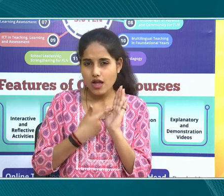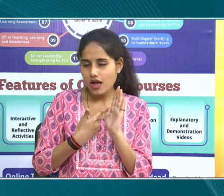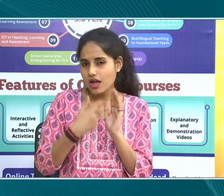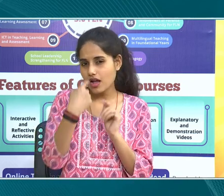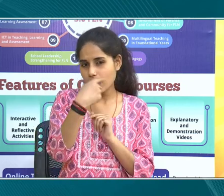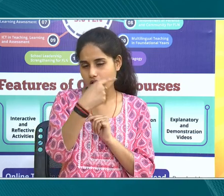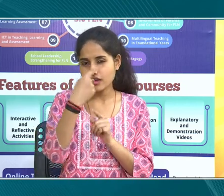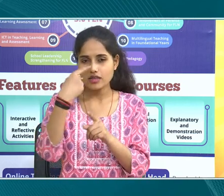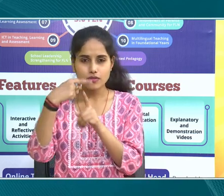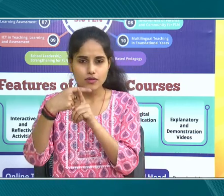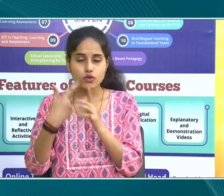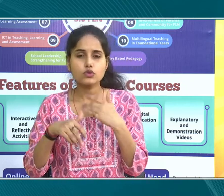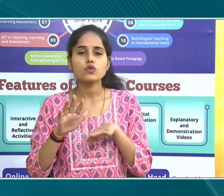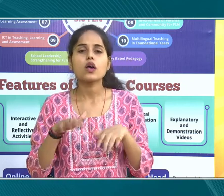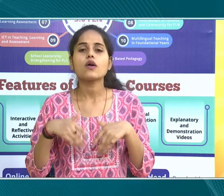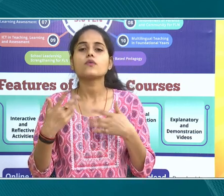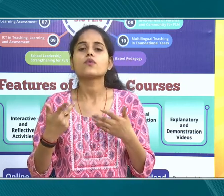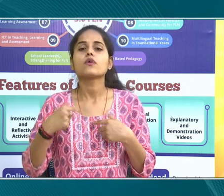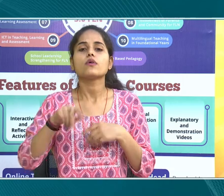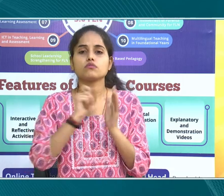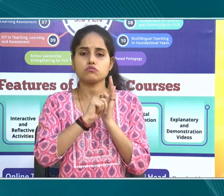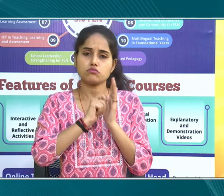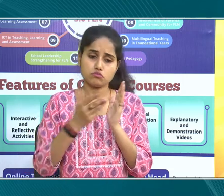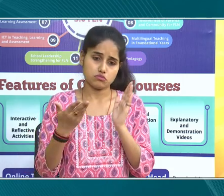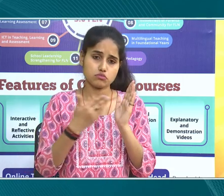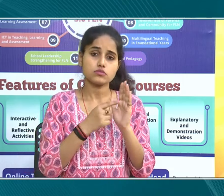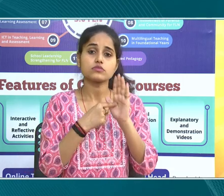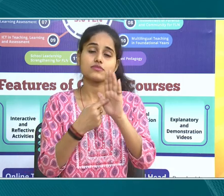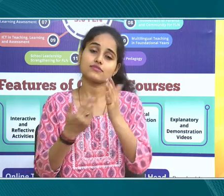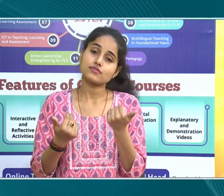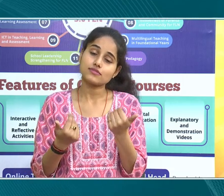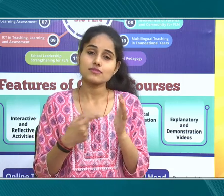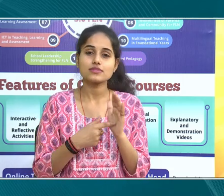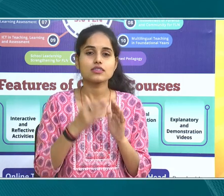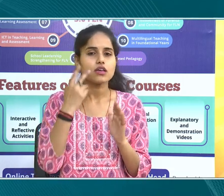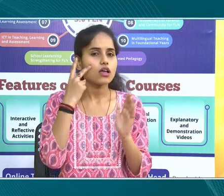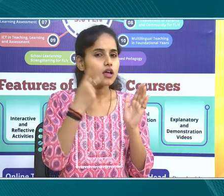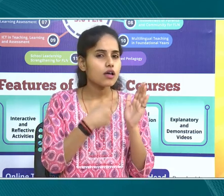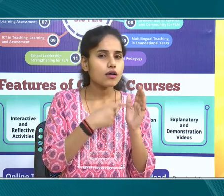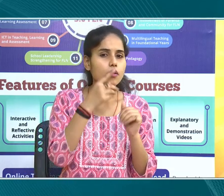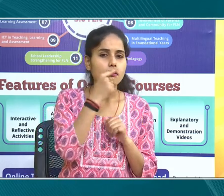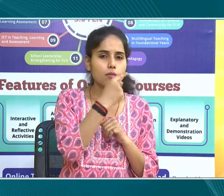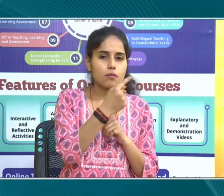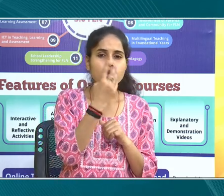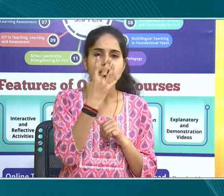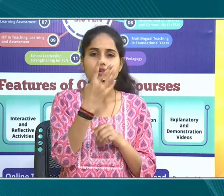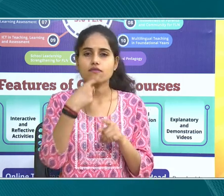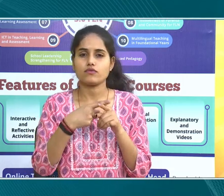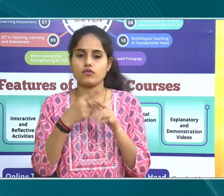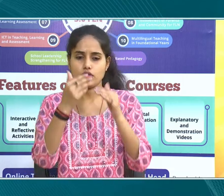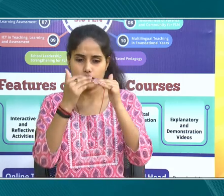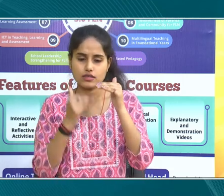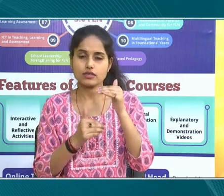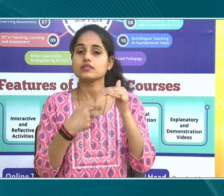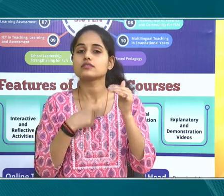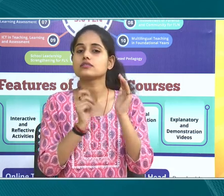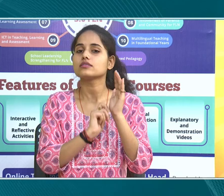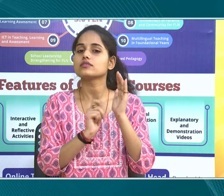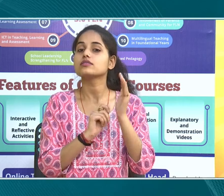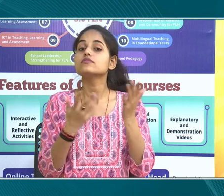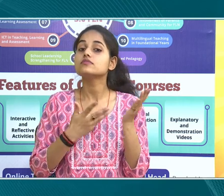पैर किसी भी तरीके से तो आप ऐसे लिख के भी कर सकते हैं तो आपने देखा 4 - 4X के नीचे मैंने क्या लिखा